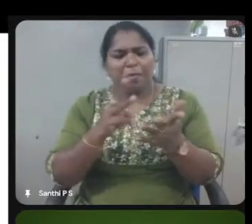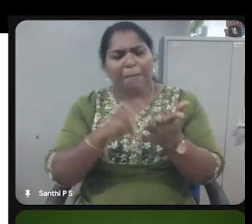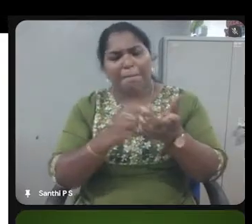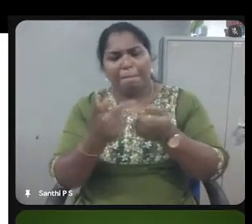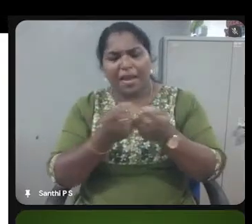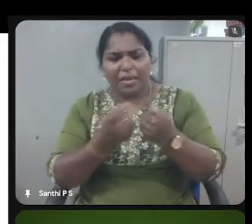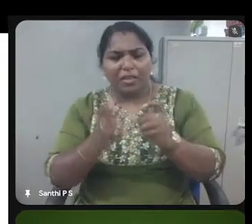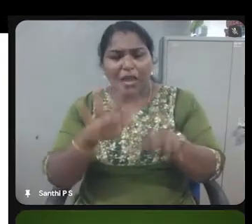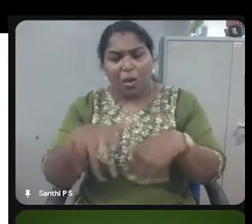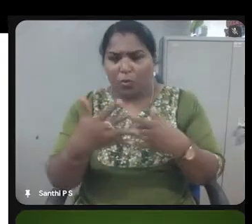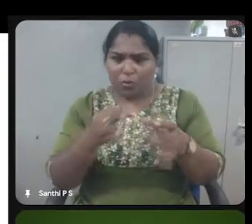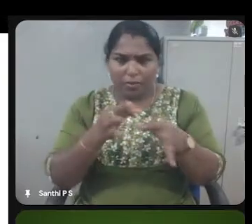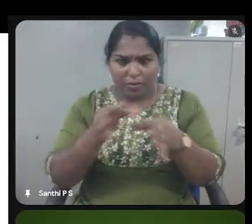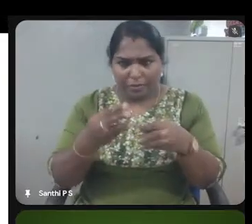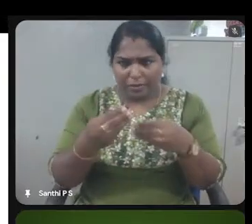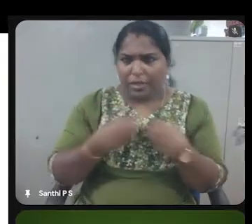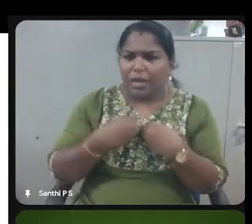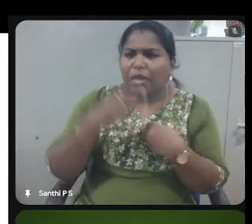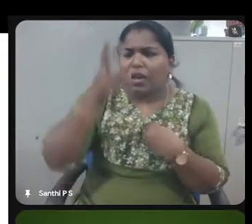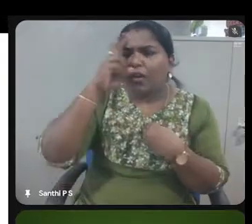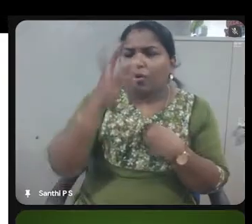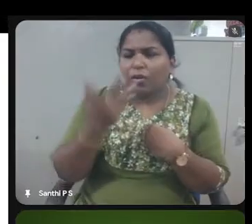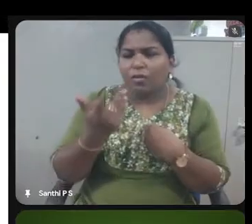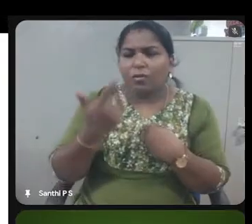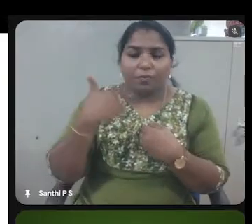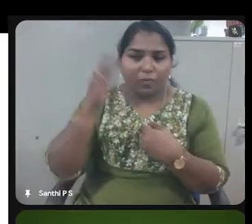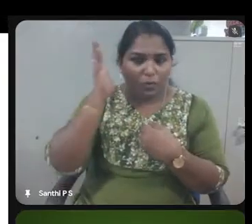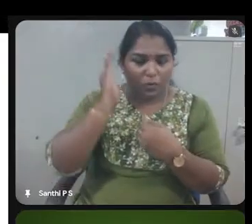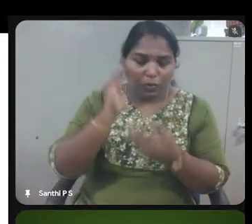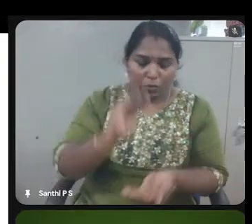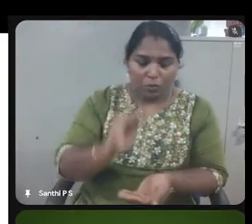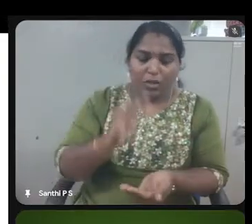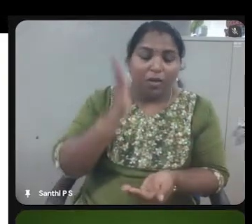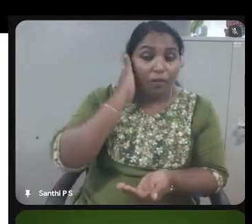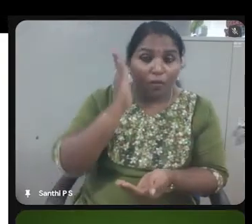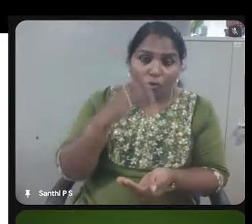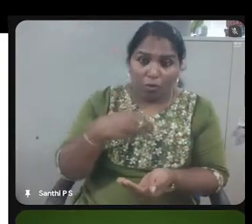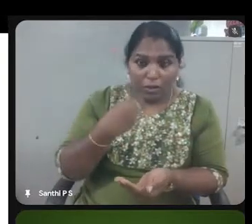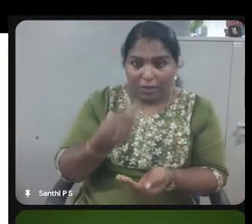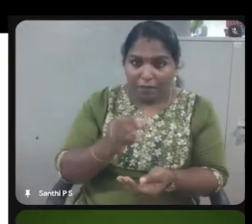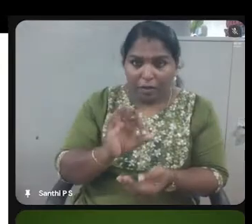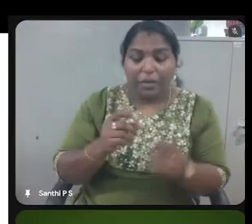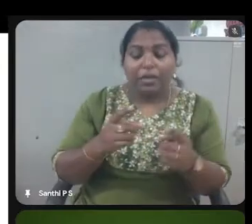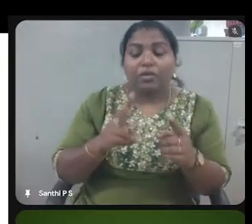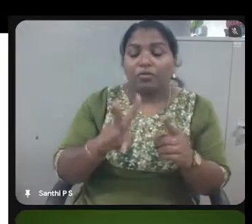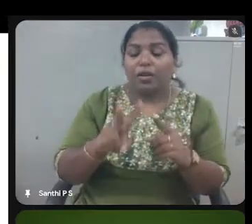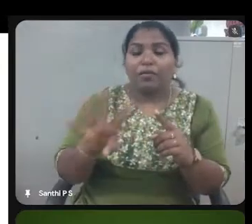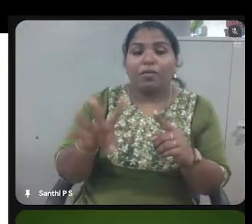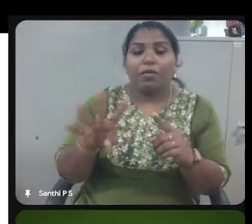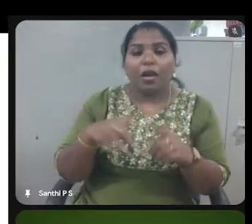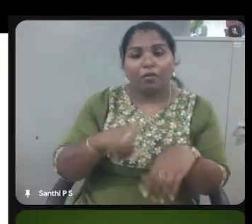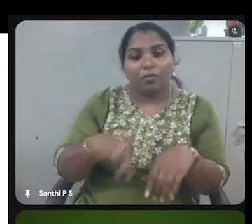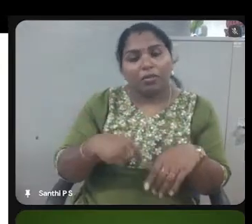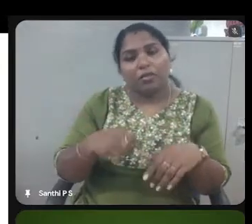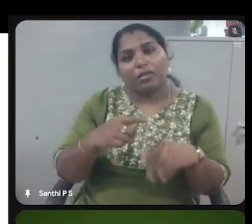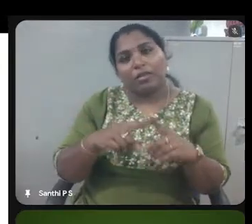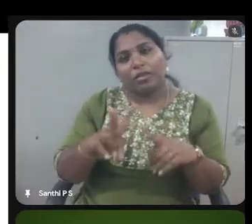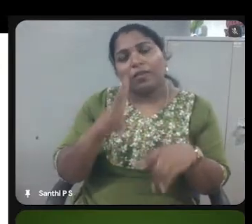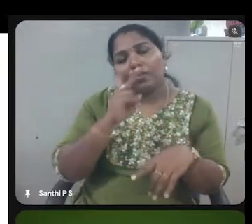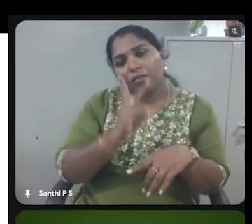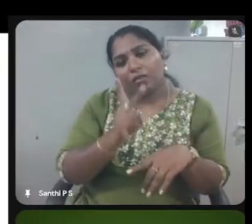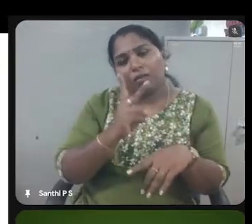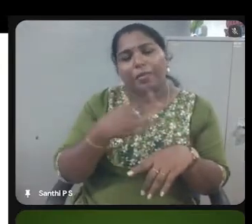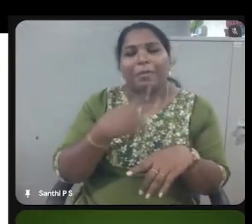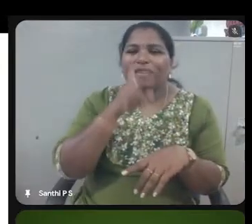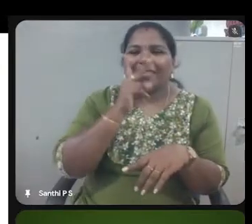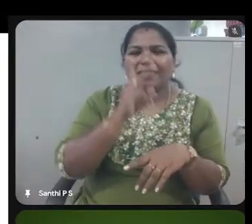ഇപ്പം എനിക്ക് പരിചയമുള്ള ഒരു കുട്ടിയാണ്, കുട്ടിക്ക് ഫോണൊന്നും കൊടുക്കാറില്ല, പക്ഷേ 24 hours TV ഓൺ ആണ്. അവനിപ്പോ അവിടെ ഇരുന്ന് കാണുക അല്ലെങ്കിൽ